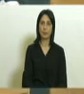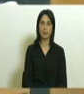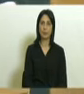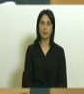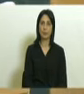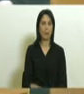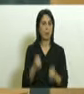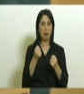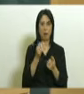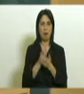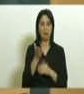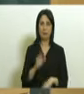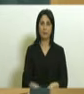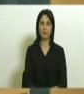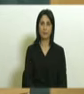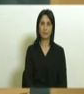კიდე რა მაგარი ხარ?